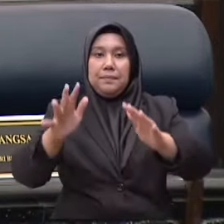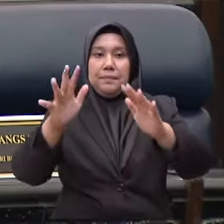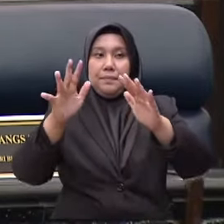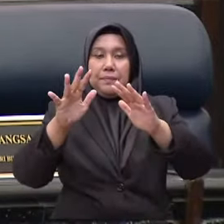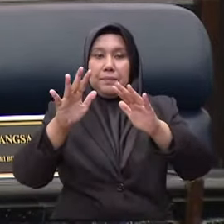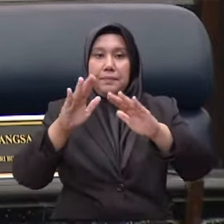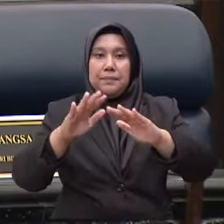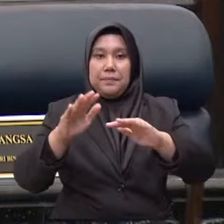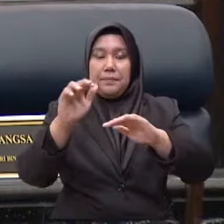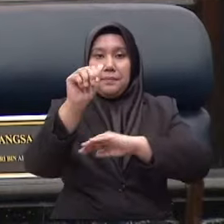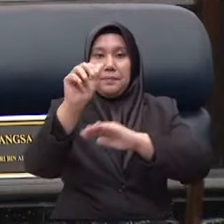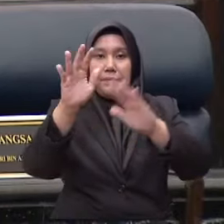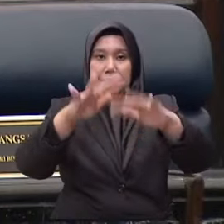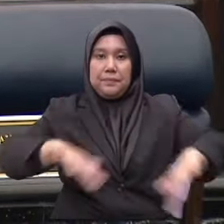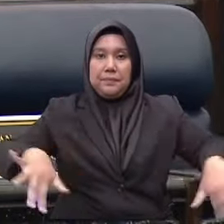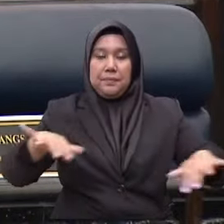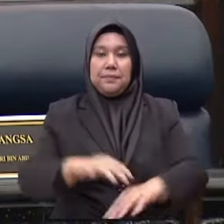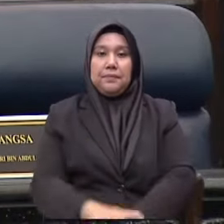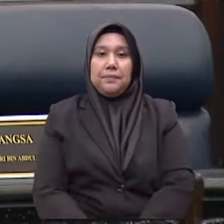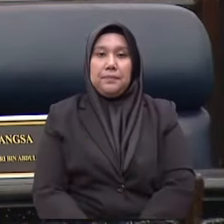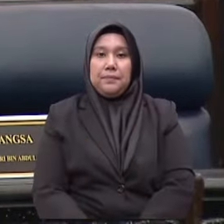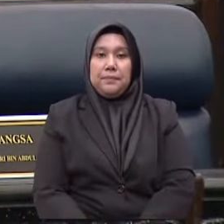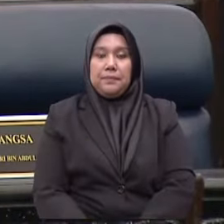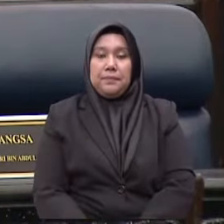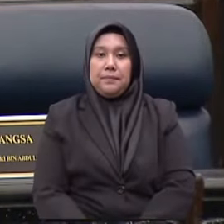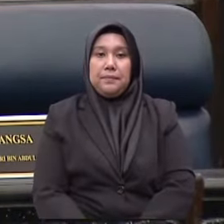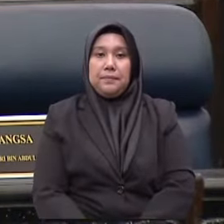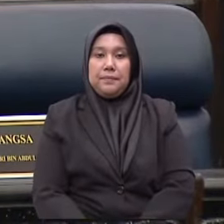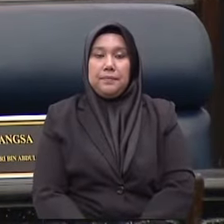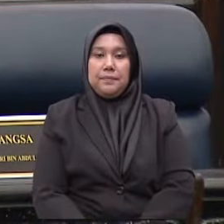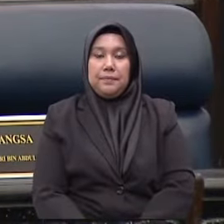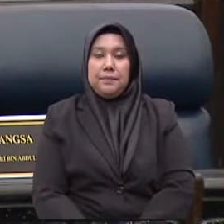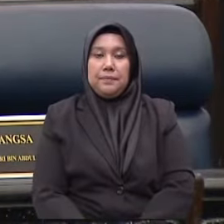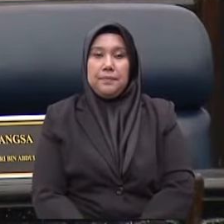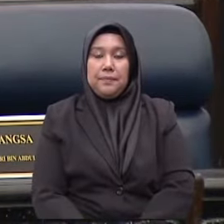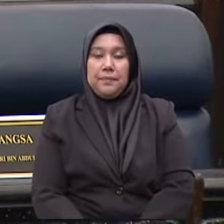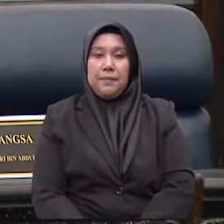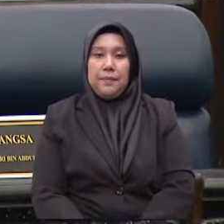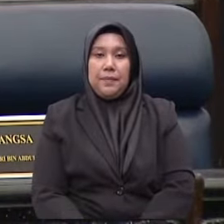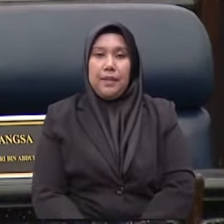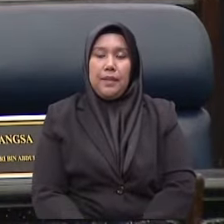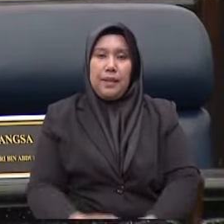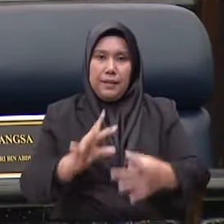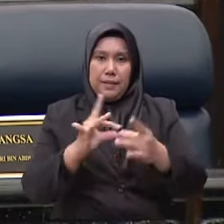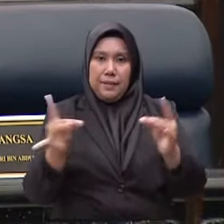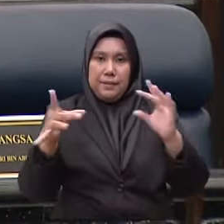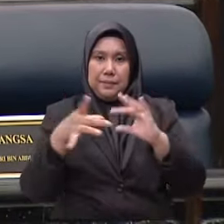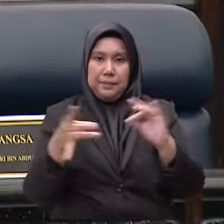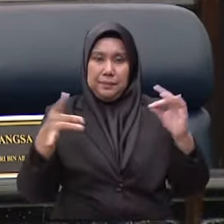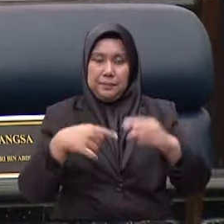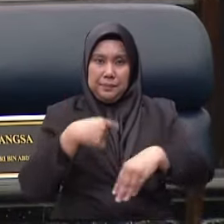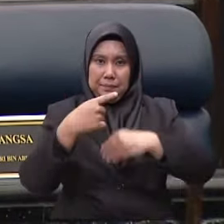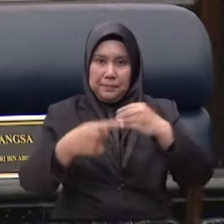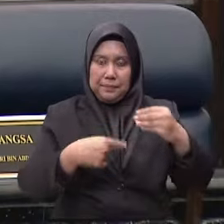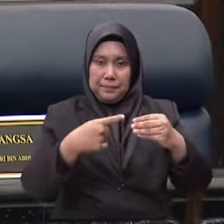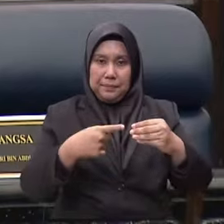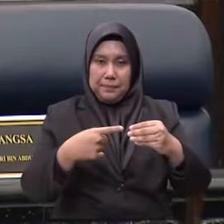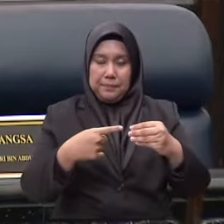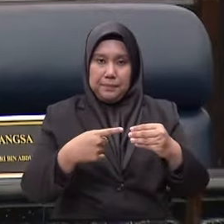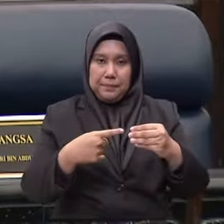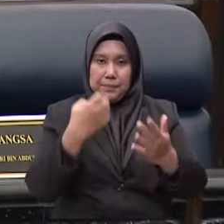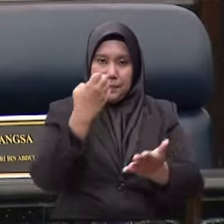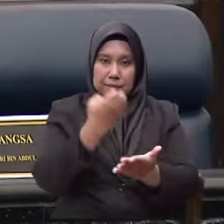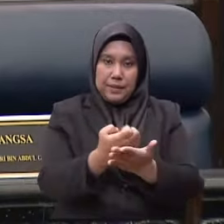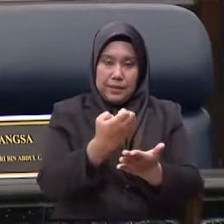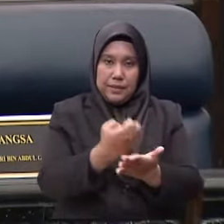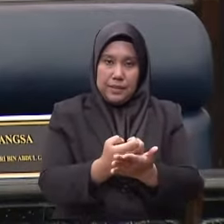berkongsi di sini Apabila seseorang itu mencerita soal Ekonomi ataupun menggunakan